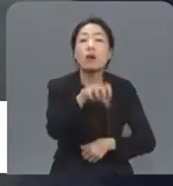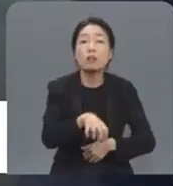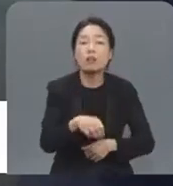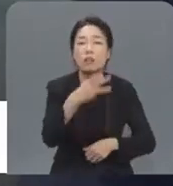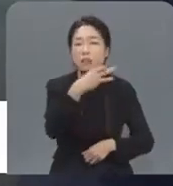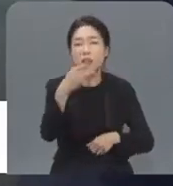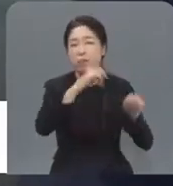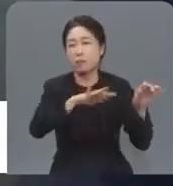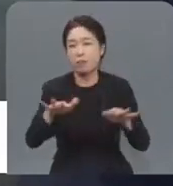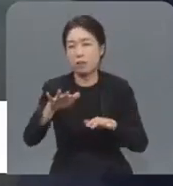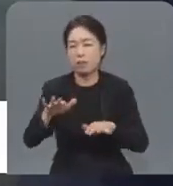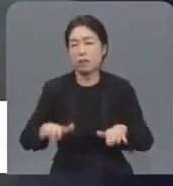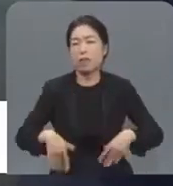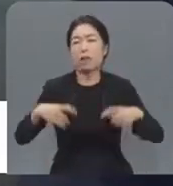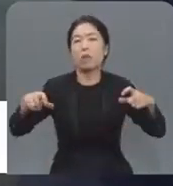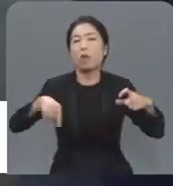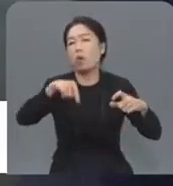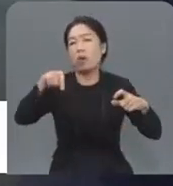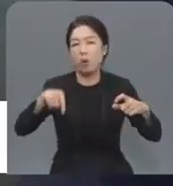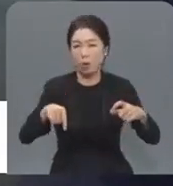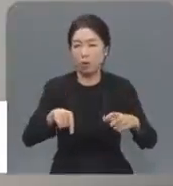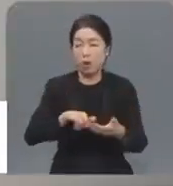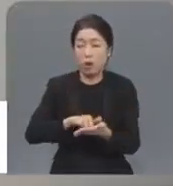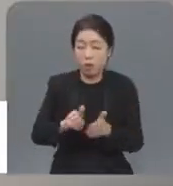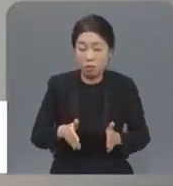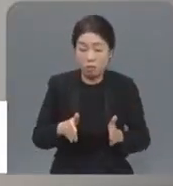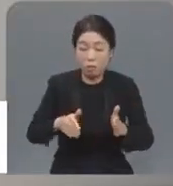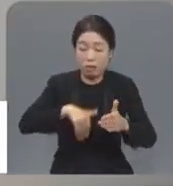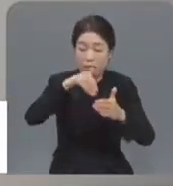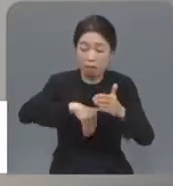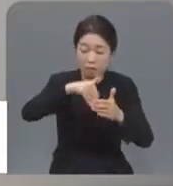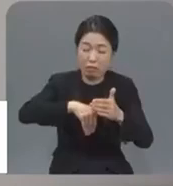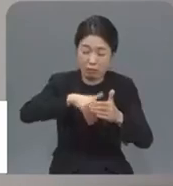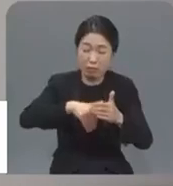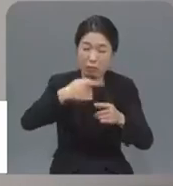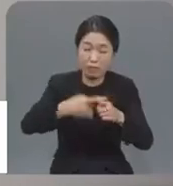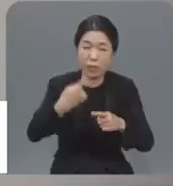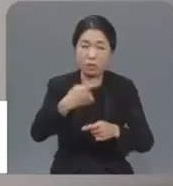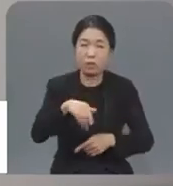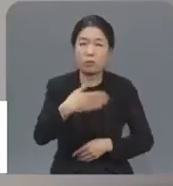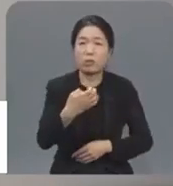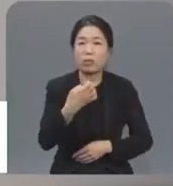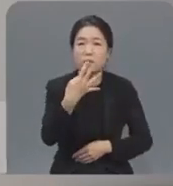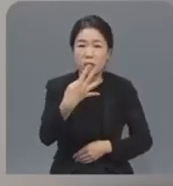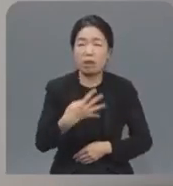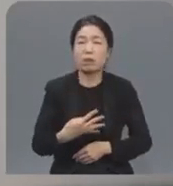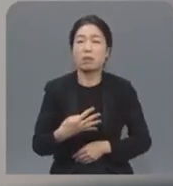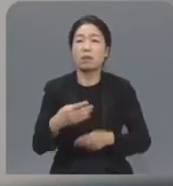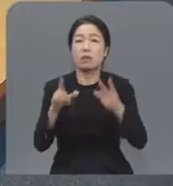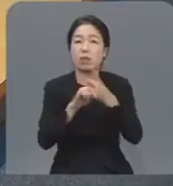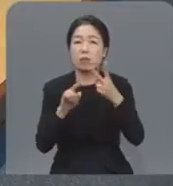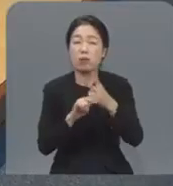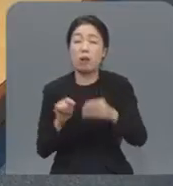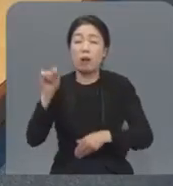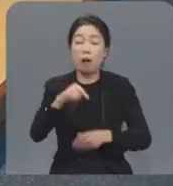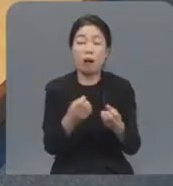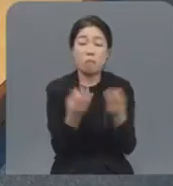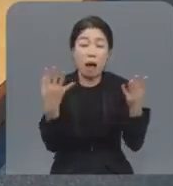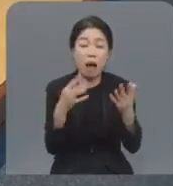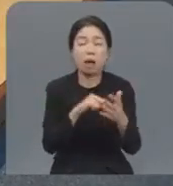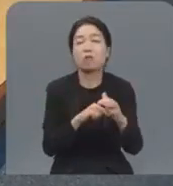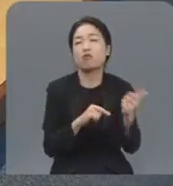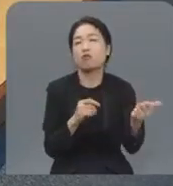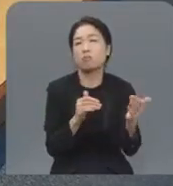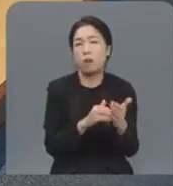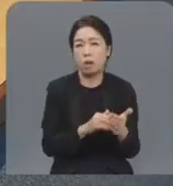남양군도 아버지는 비행기 활주로에서 토목 공리를 하다 1944년 2월 폭격에 숨졌습니다 어머니는